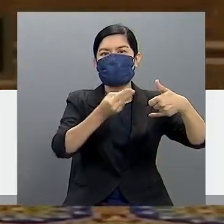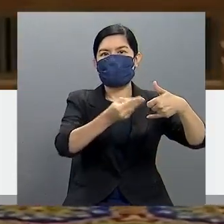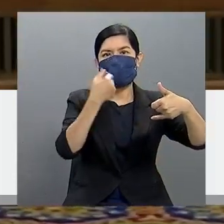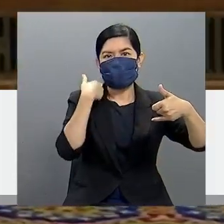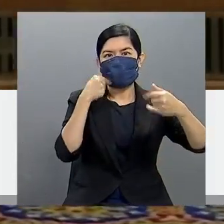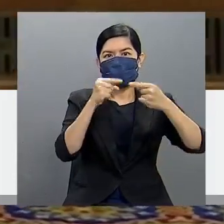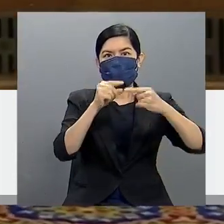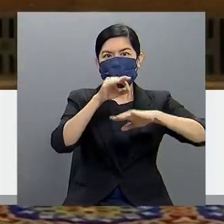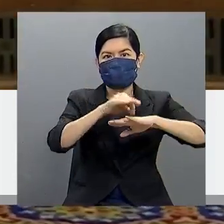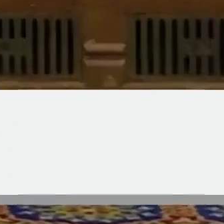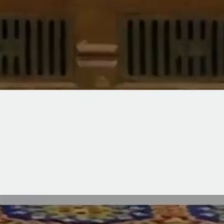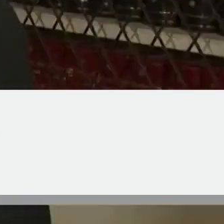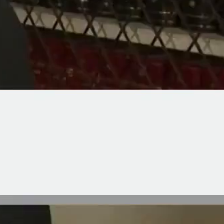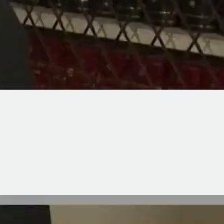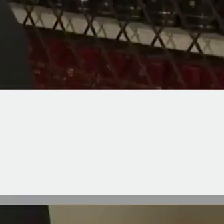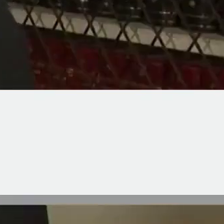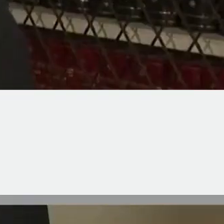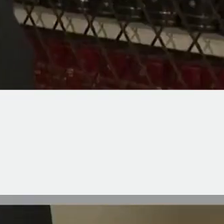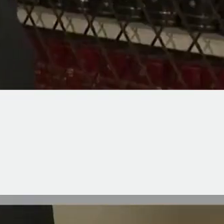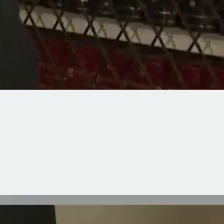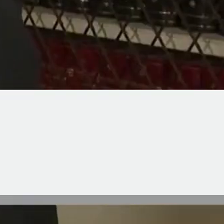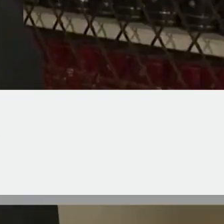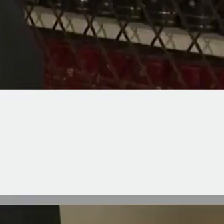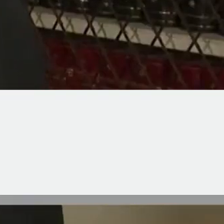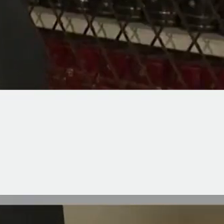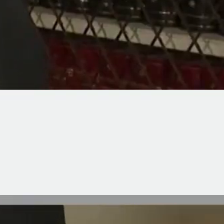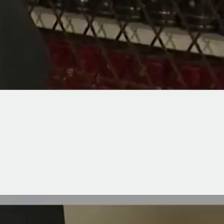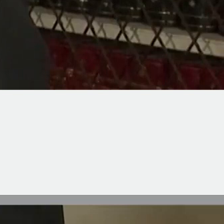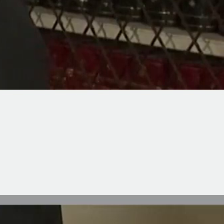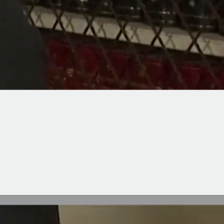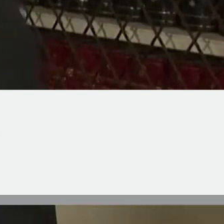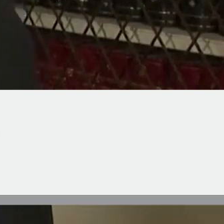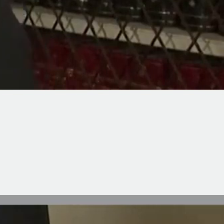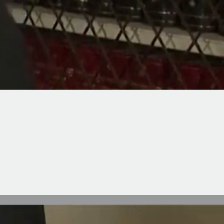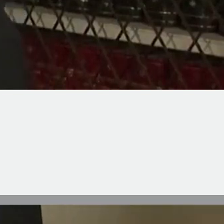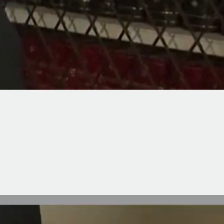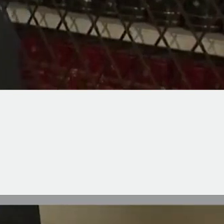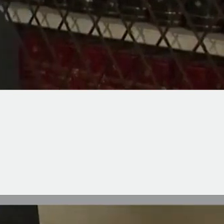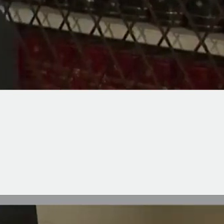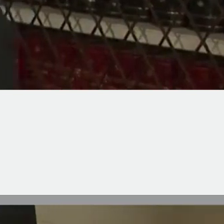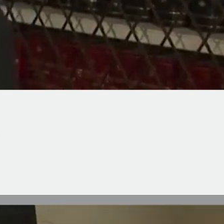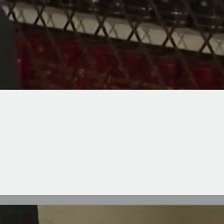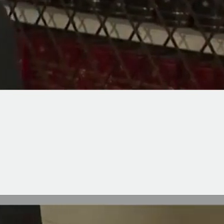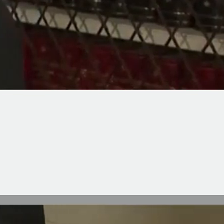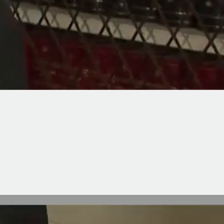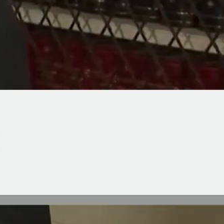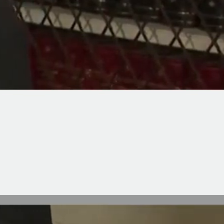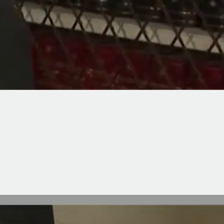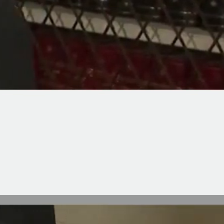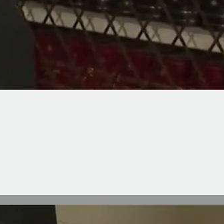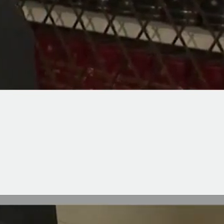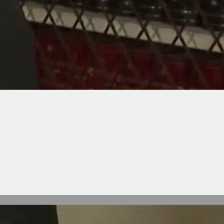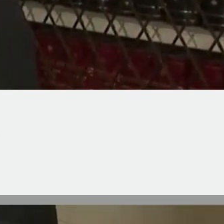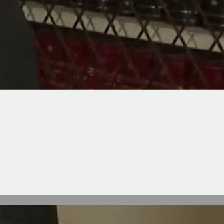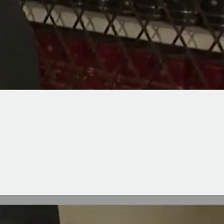กรัฐมนตรีต่อไปนะคะจอห์นสันก็พูดถึงชัยชนะในครั้งนี้ว่ามีความชัดเจนและนั่นหม